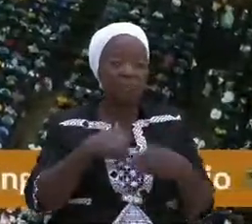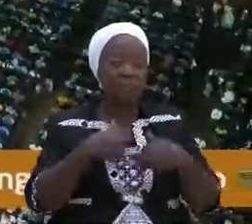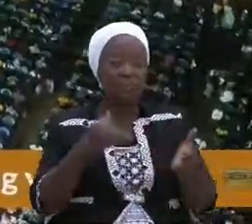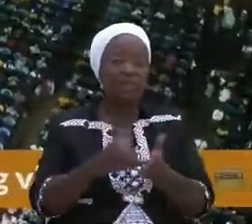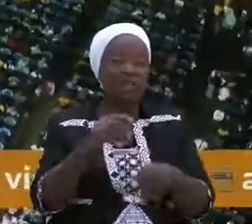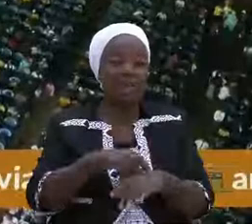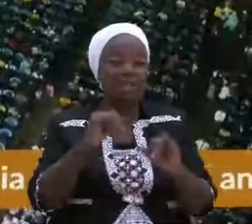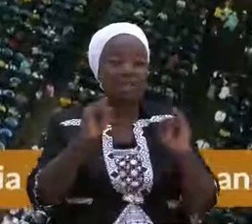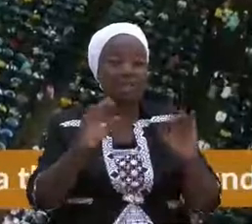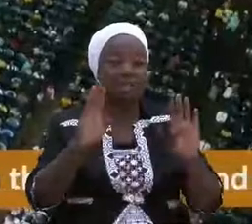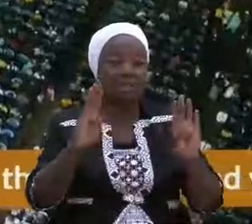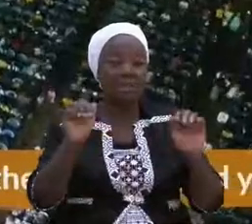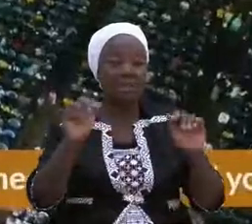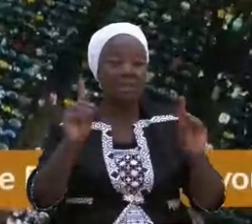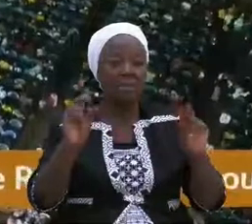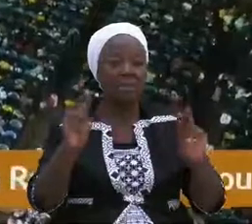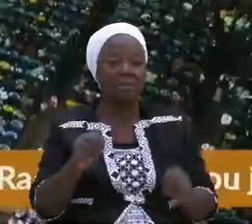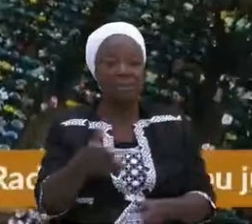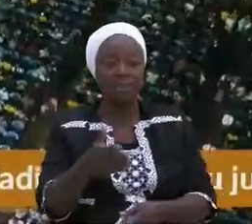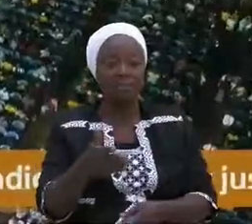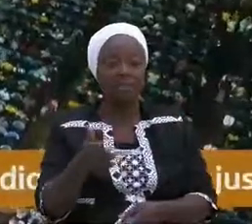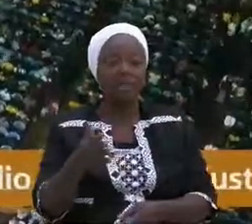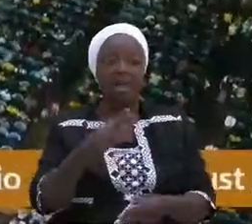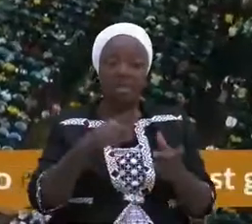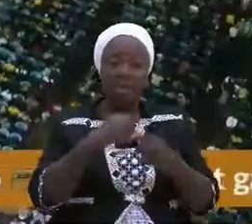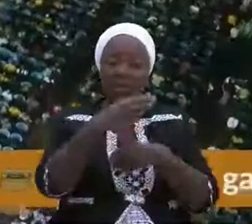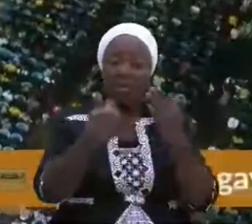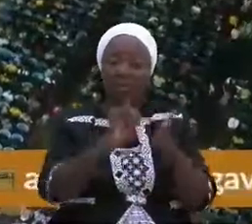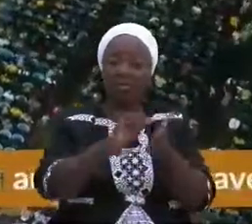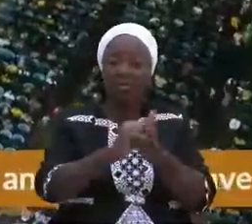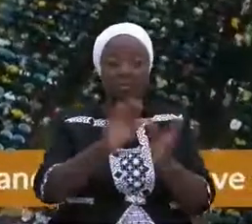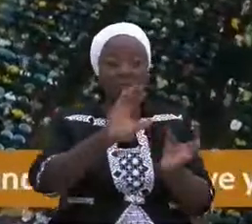Il y aura le déjeuner des convertis avec Jésus.